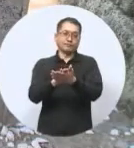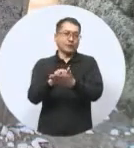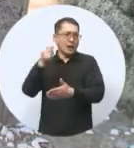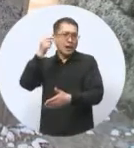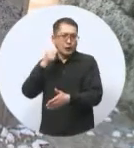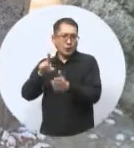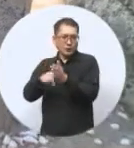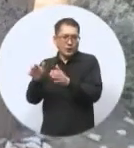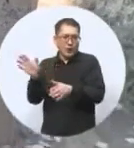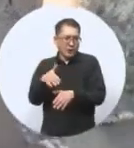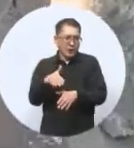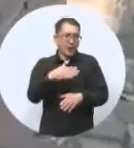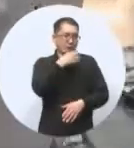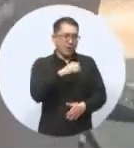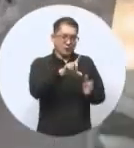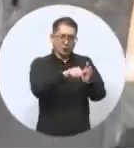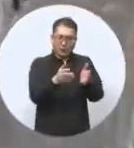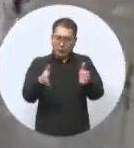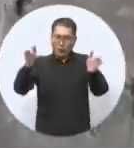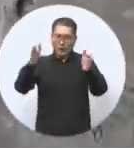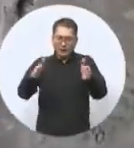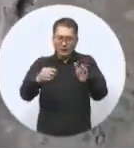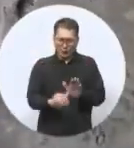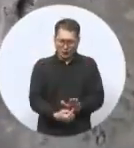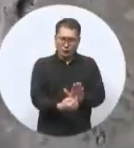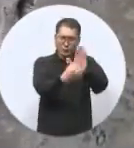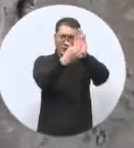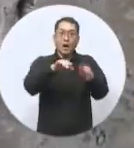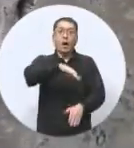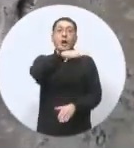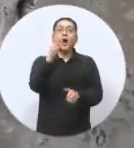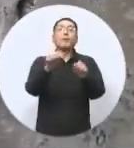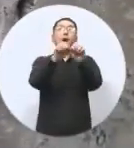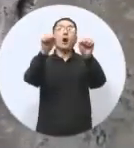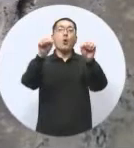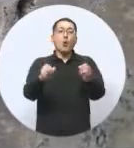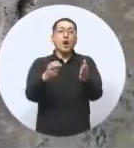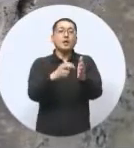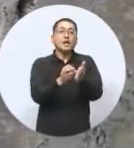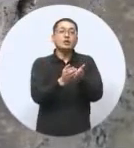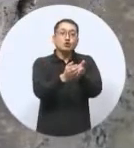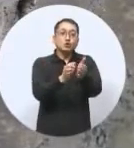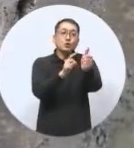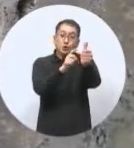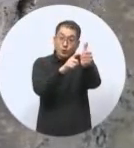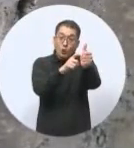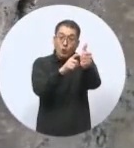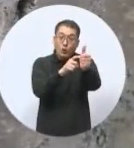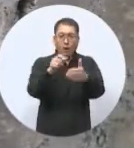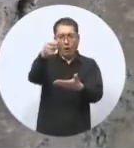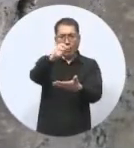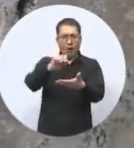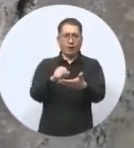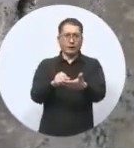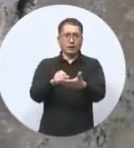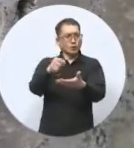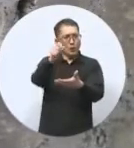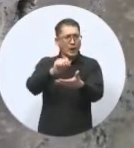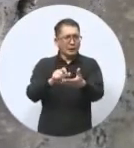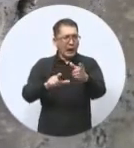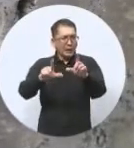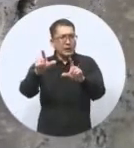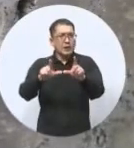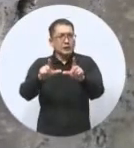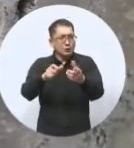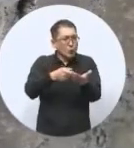からですね、明治にかけてね、大変有名なあの山岡鉄舟のね、あの書なんですよ。鉄舟の書を彫